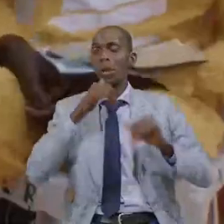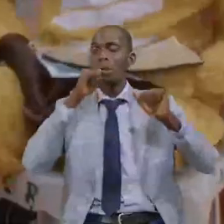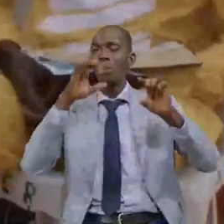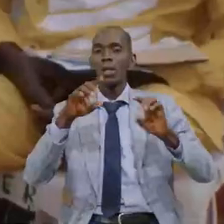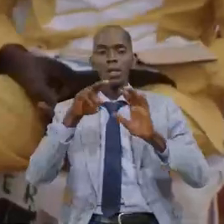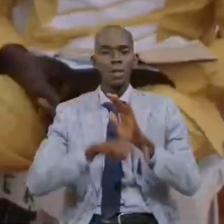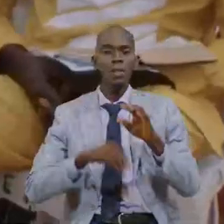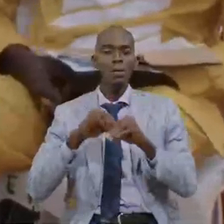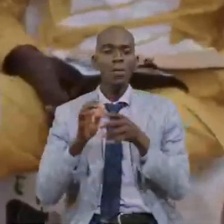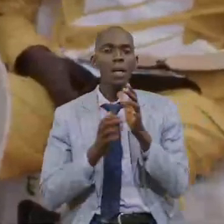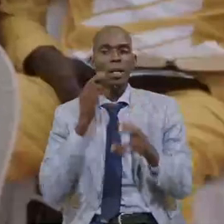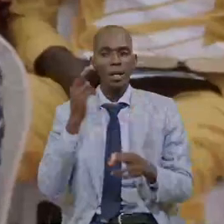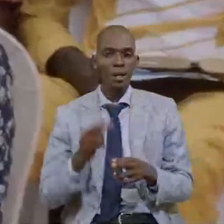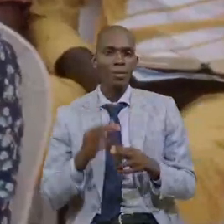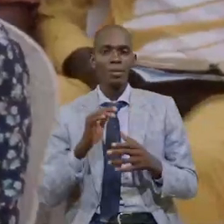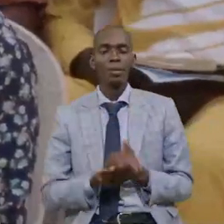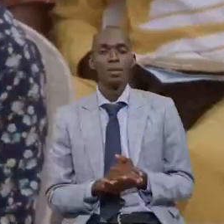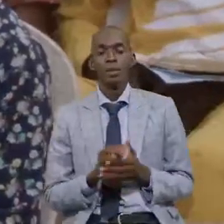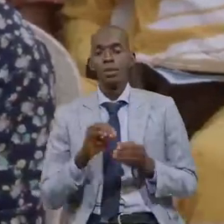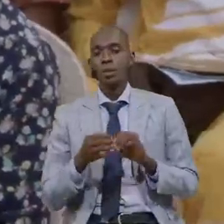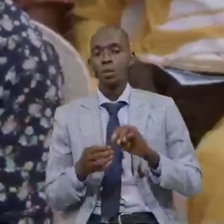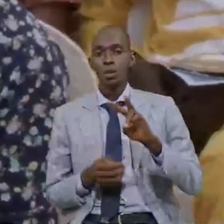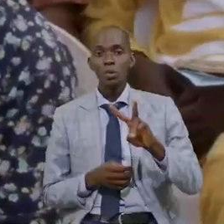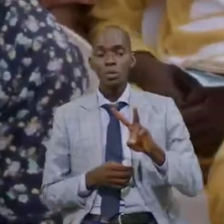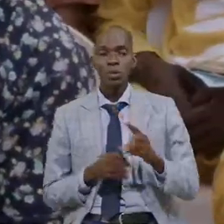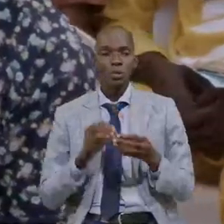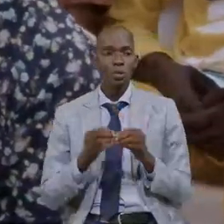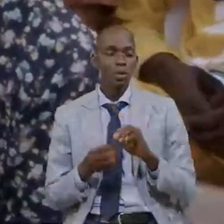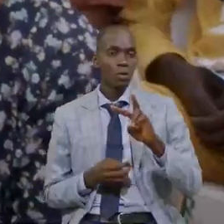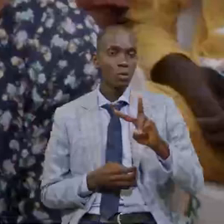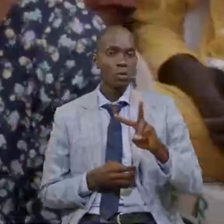dans la bénédiction étonnante du Seigneur au nom de Jésus. Deuxième élément,